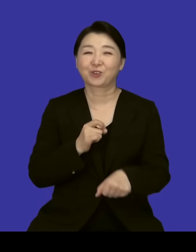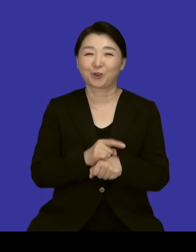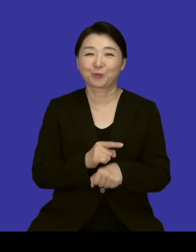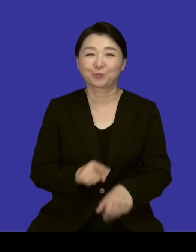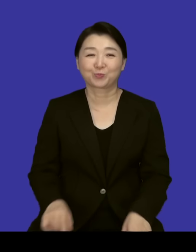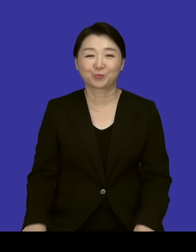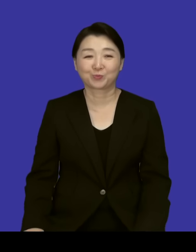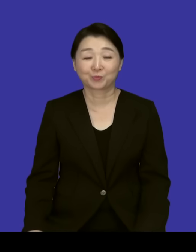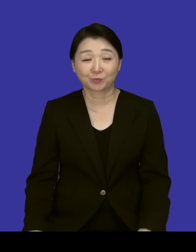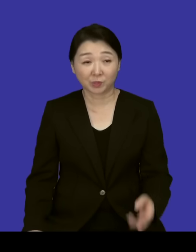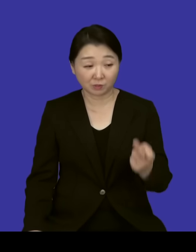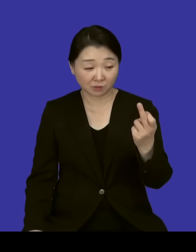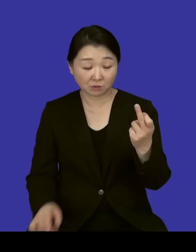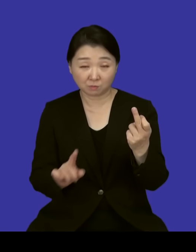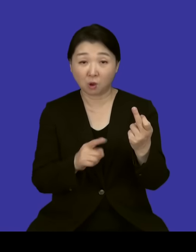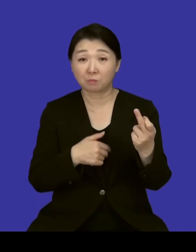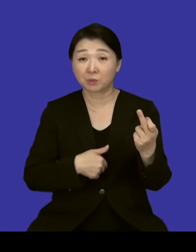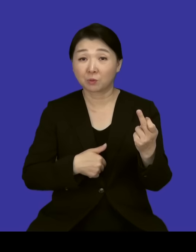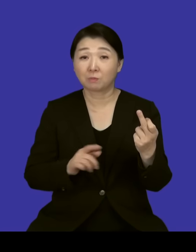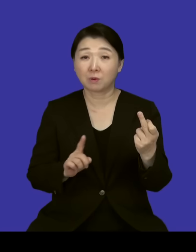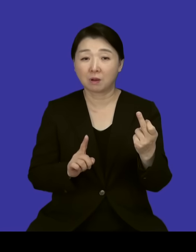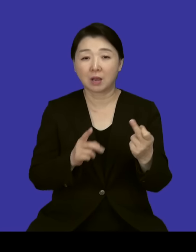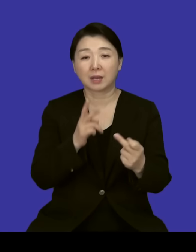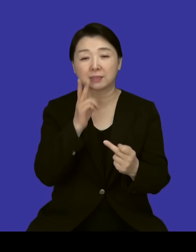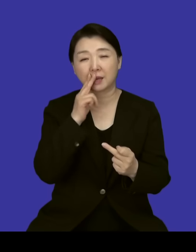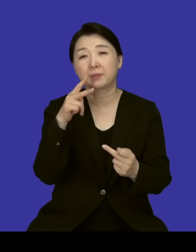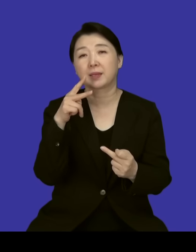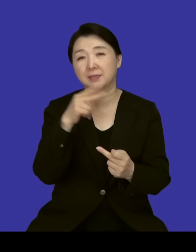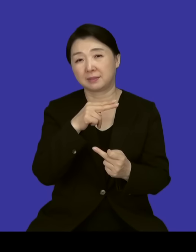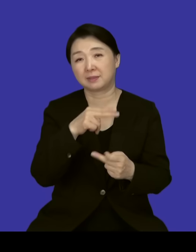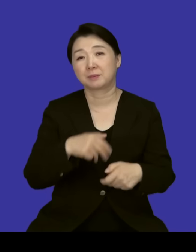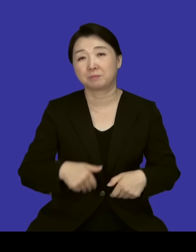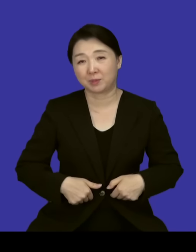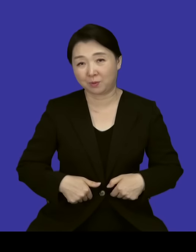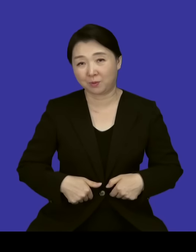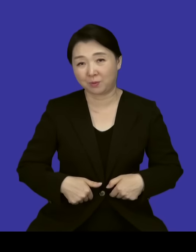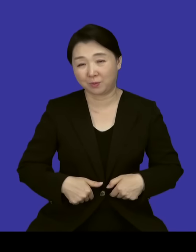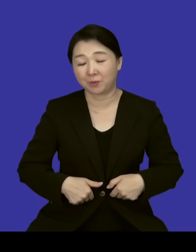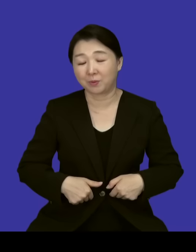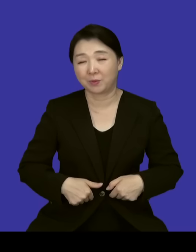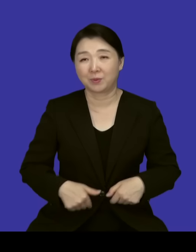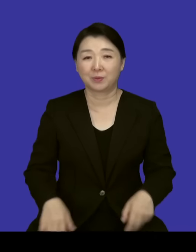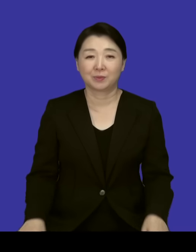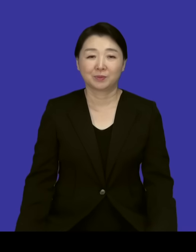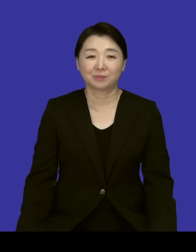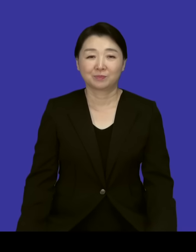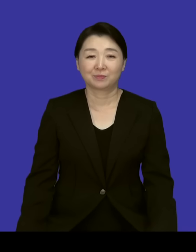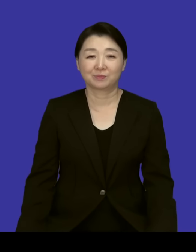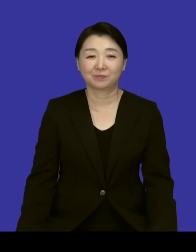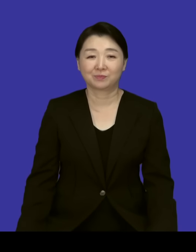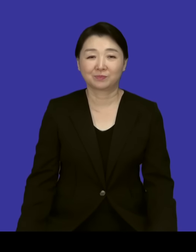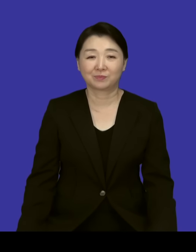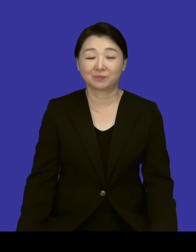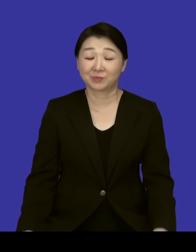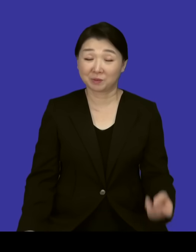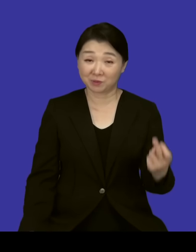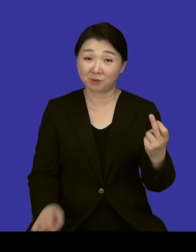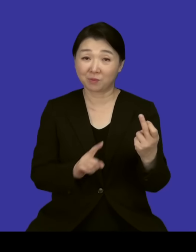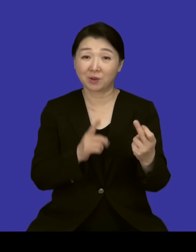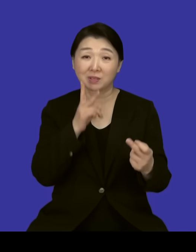있거든요. 네. 근데 그 형님한테는 필요한 게 담배를 끊는 거가 제일 필요하다는 생각을 했었습니다. 그래서 이제 예. 그